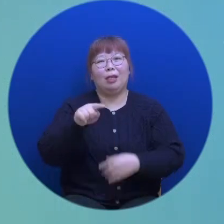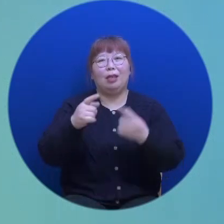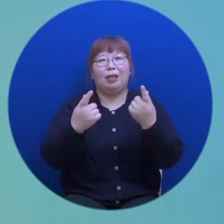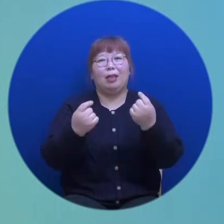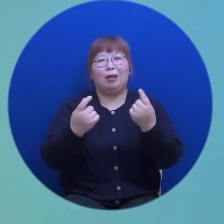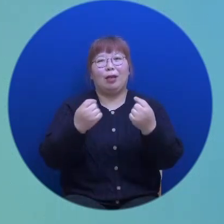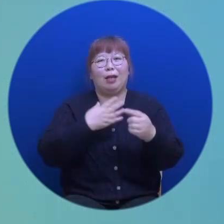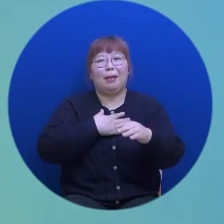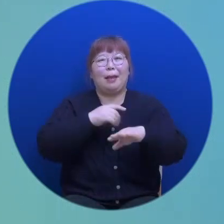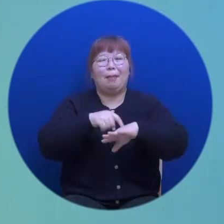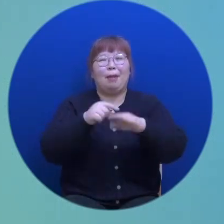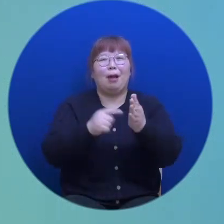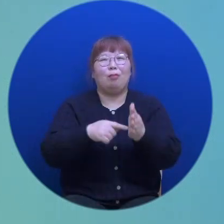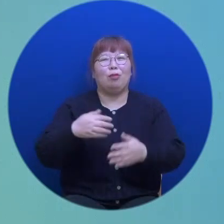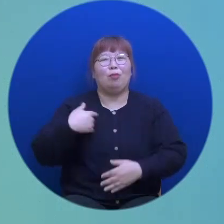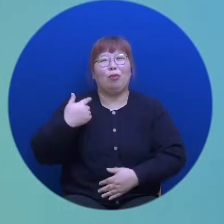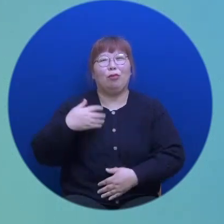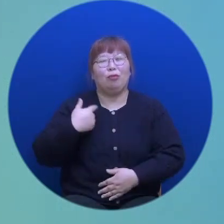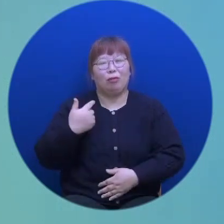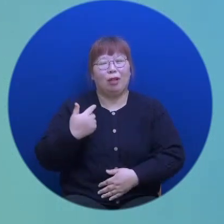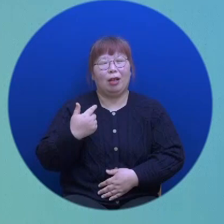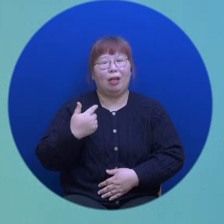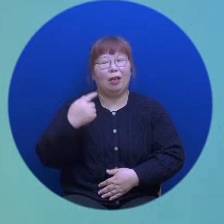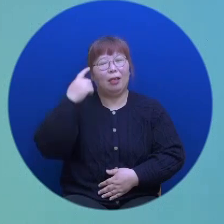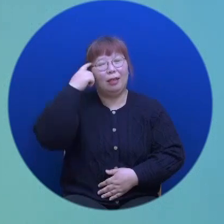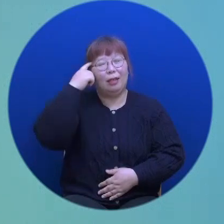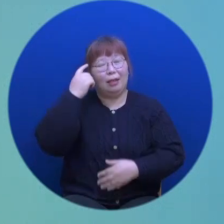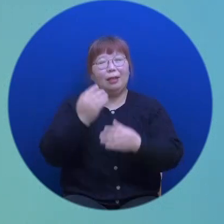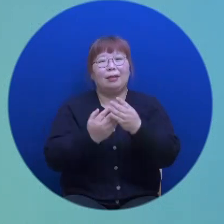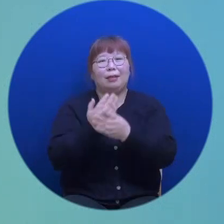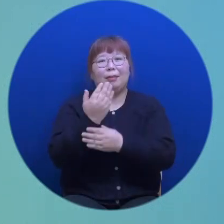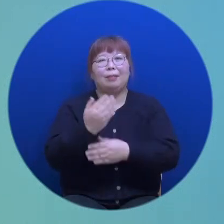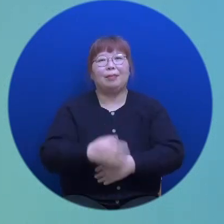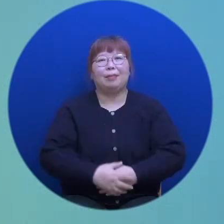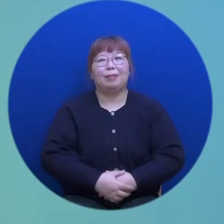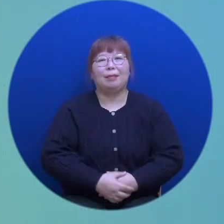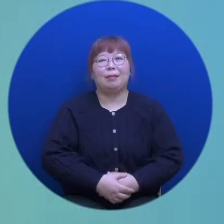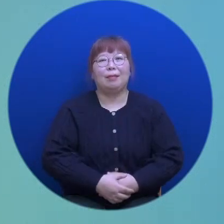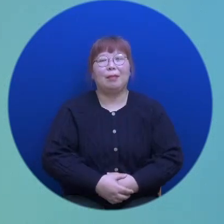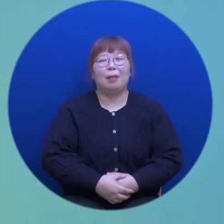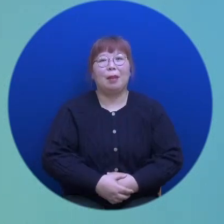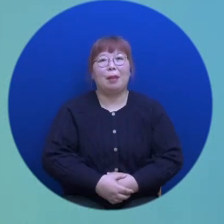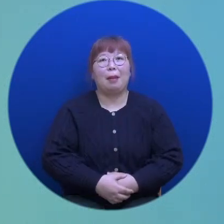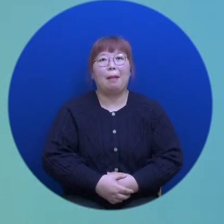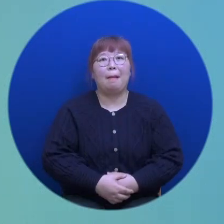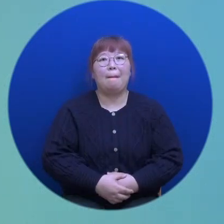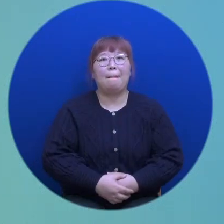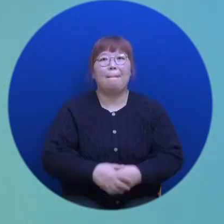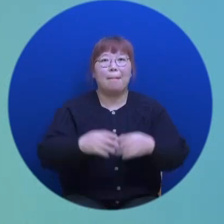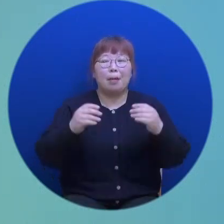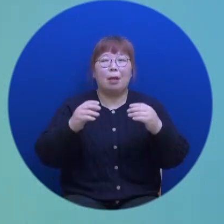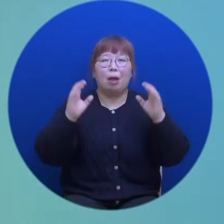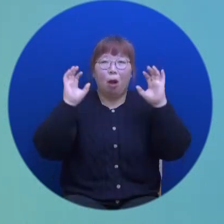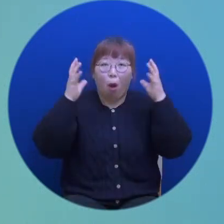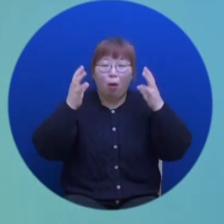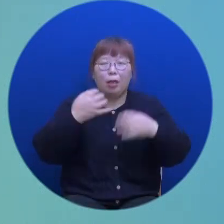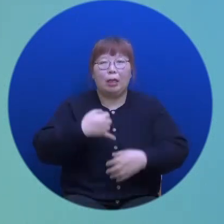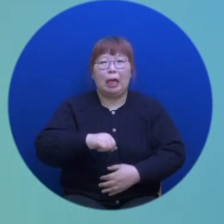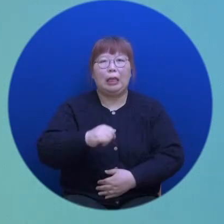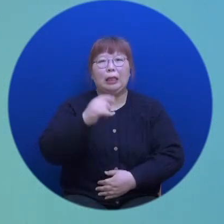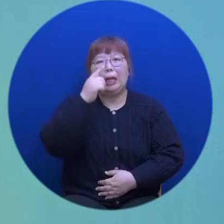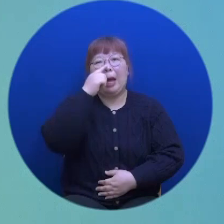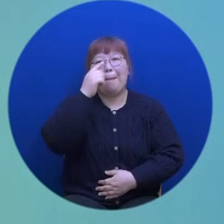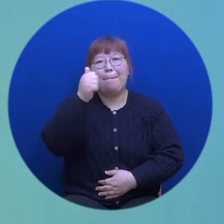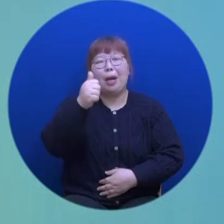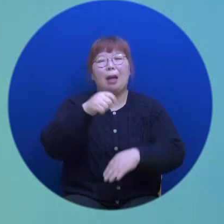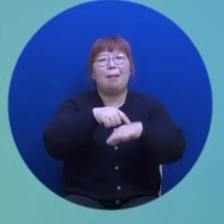내 마음을 몰라주나, 이 생각이 드셨대요. 이 어린 딸은 아직 그 아빠의